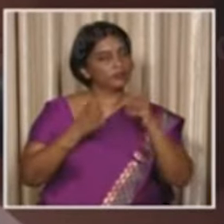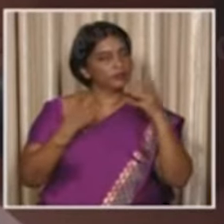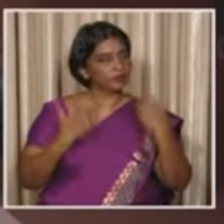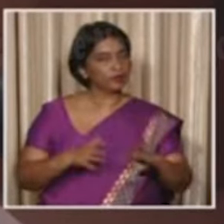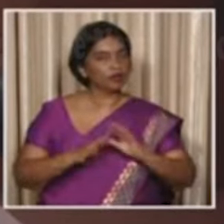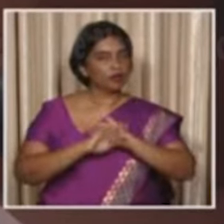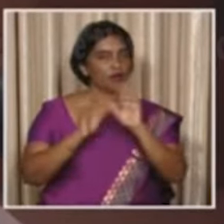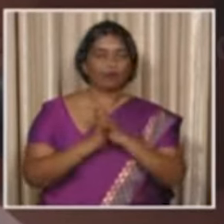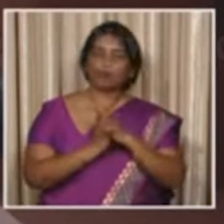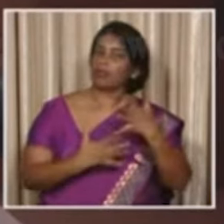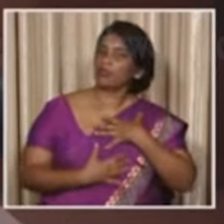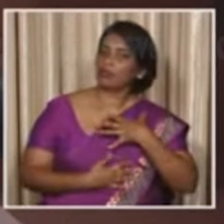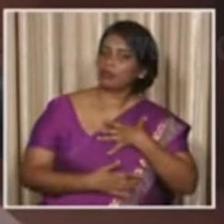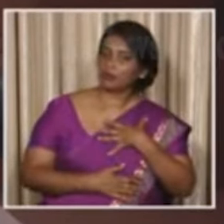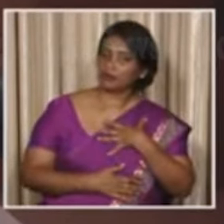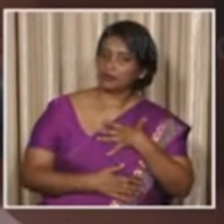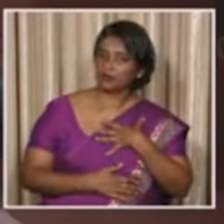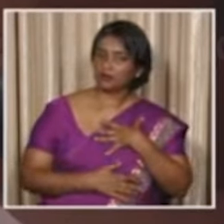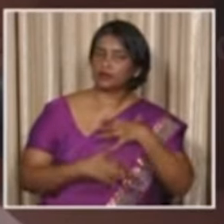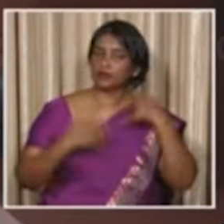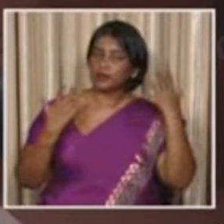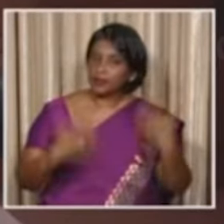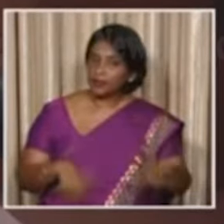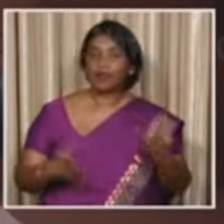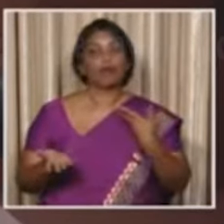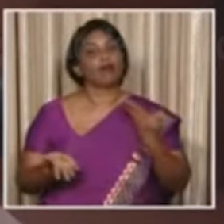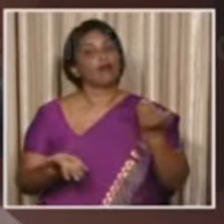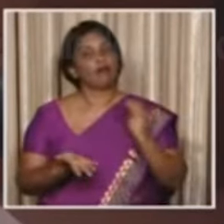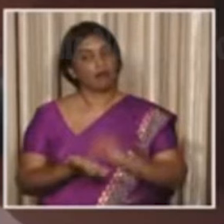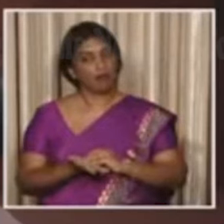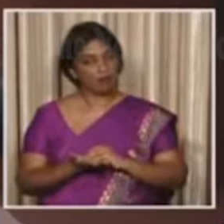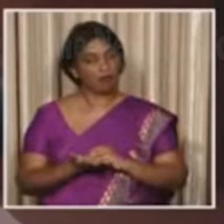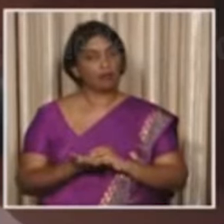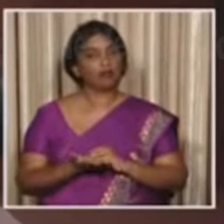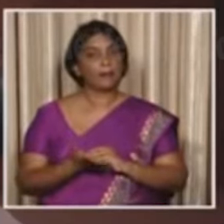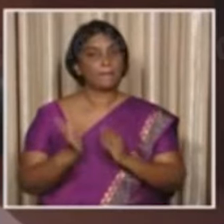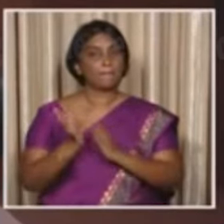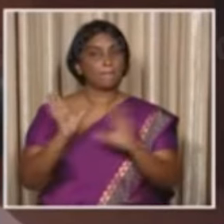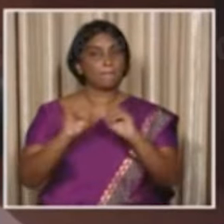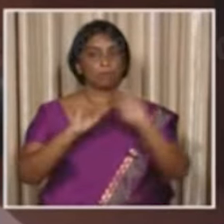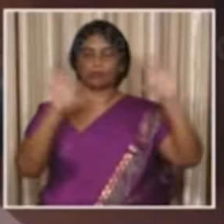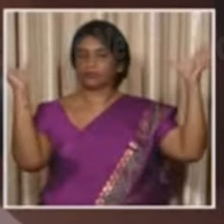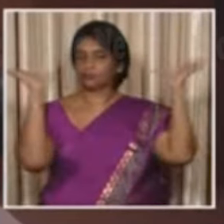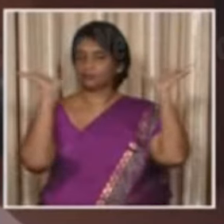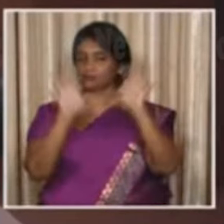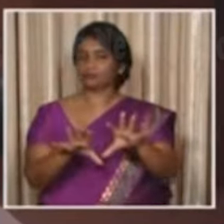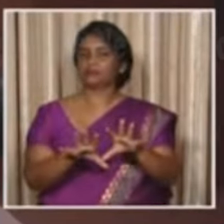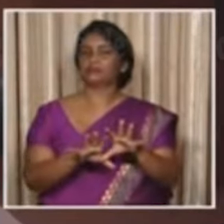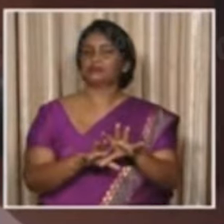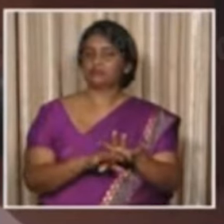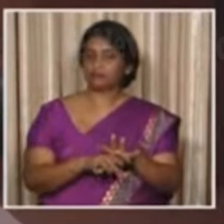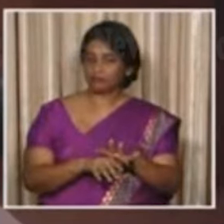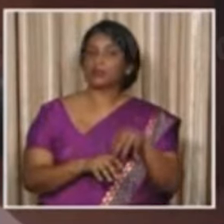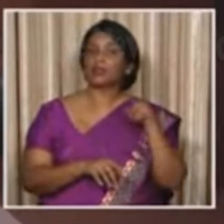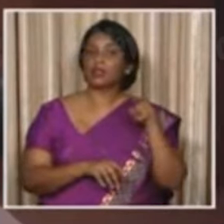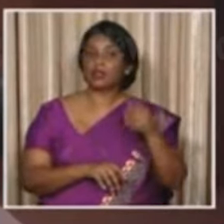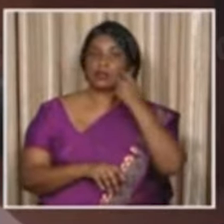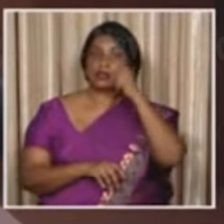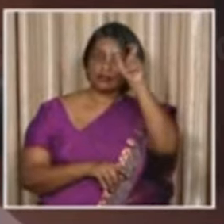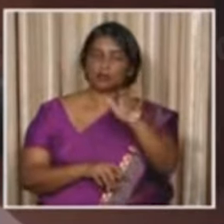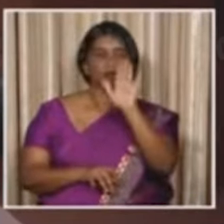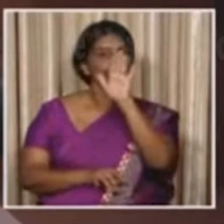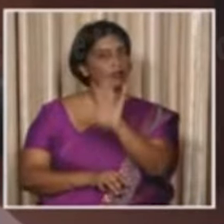සියල්ල අහගන්නවා. අහගෙන නැවත මීඩියා ගෙනැල්ලා ඒ සැකකරුවා